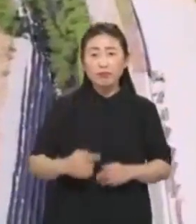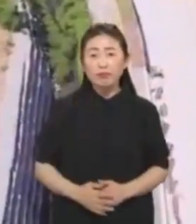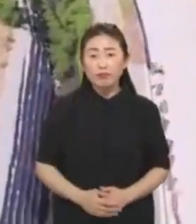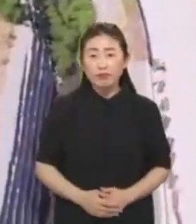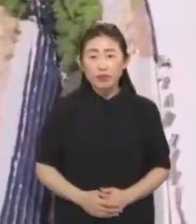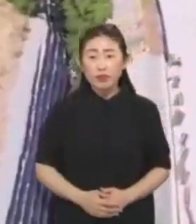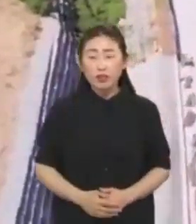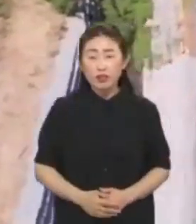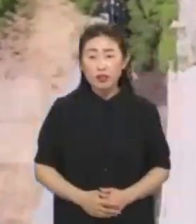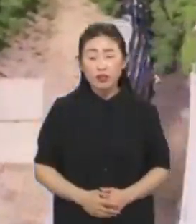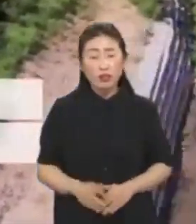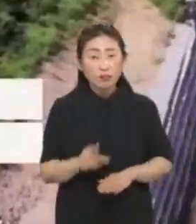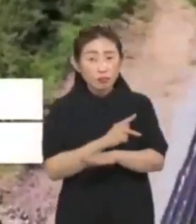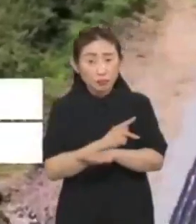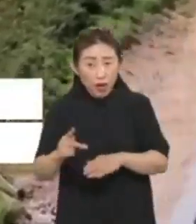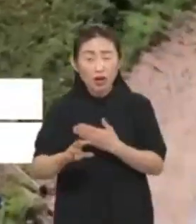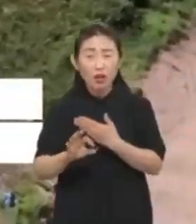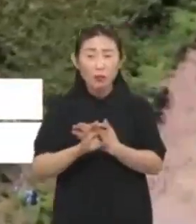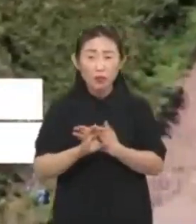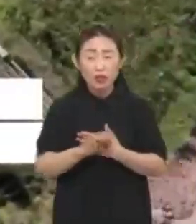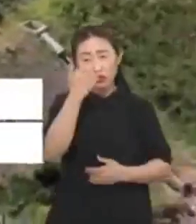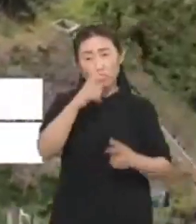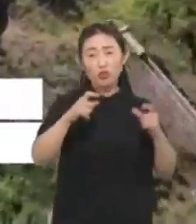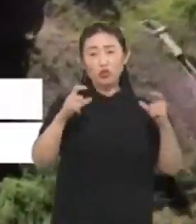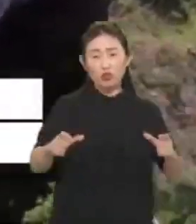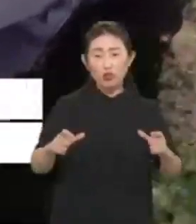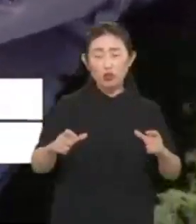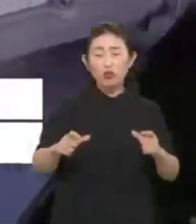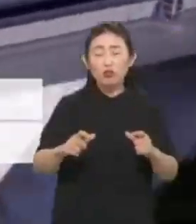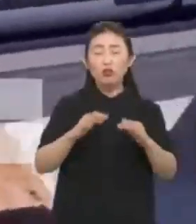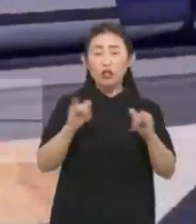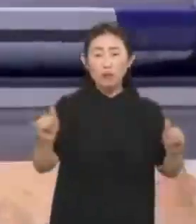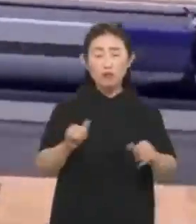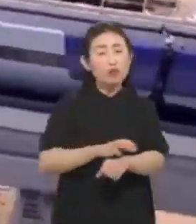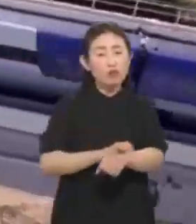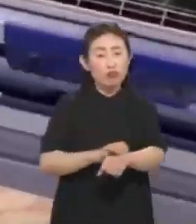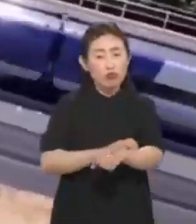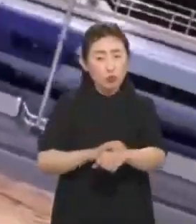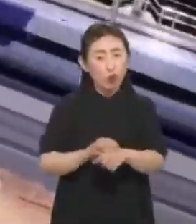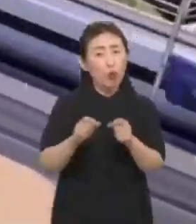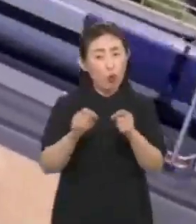이대로 열차가 운행된다면 충청권 주민들의 불편이 장기간 이어질